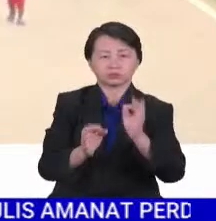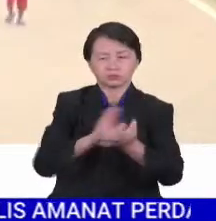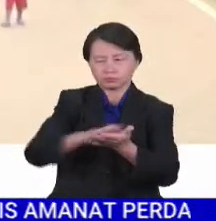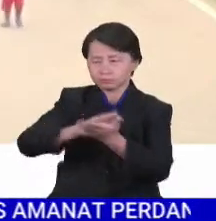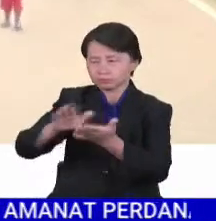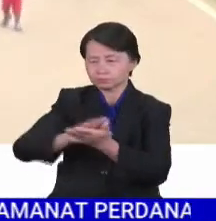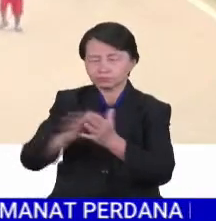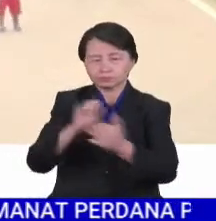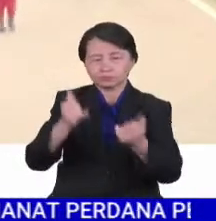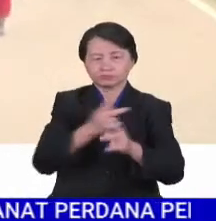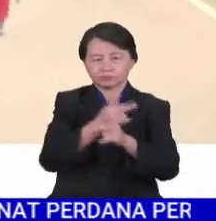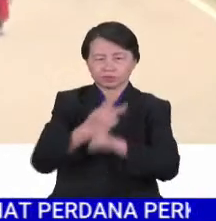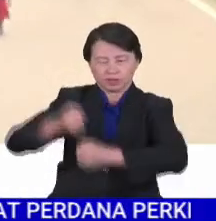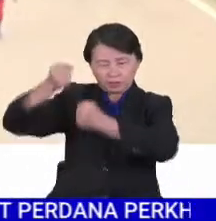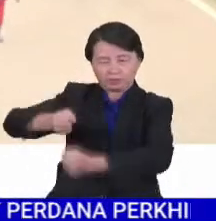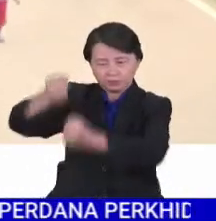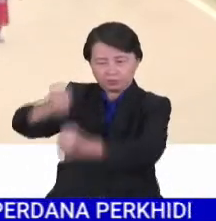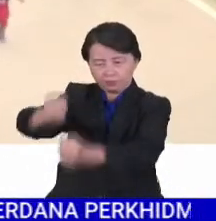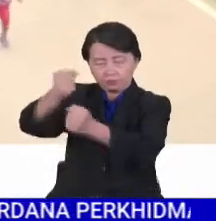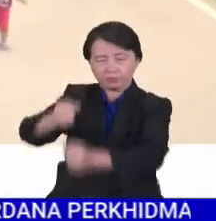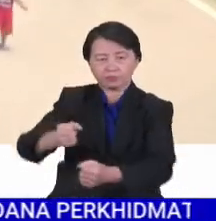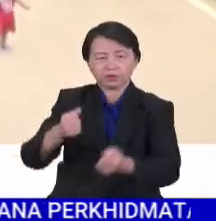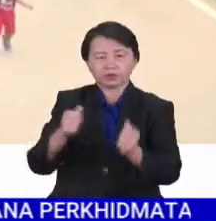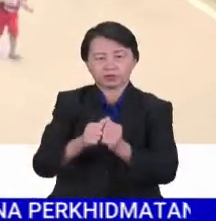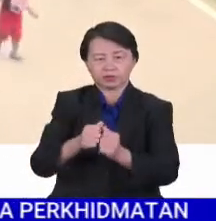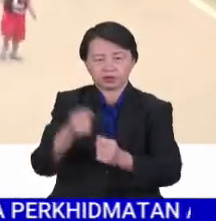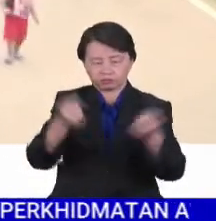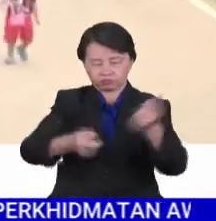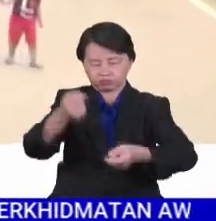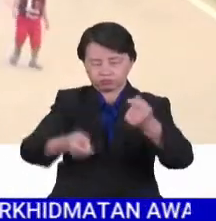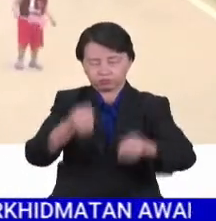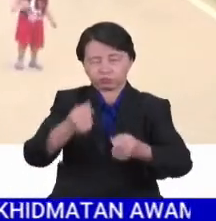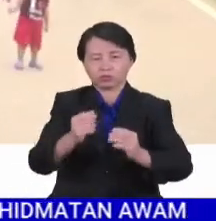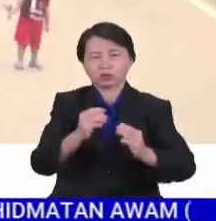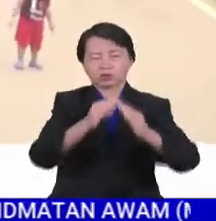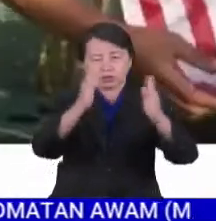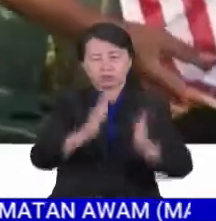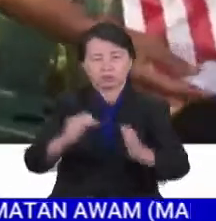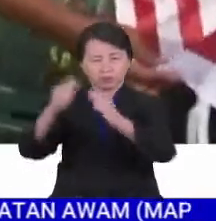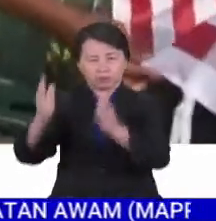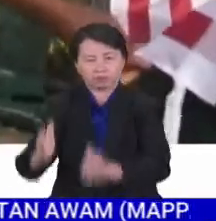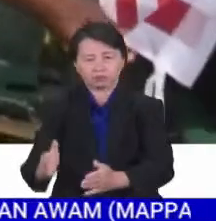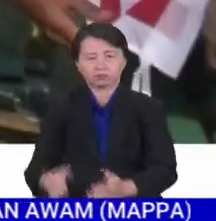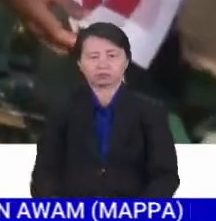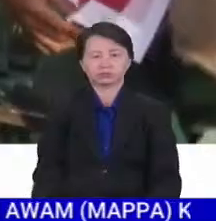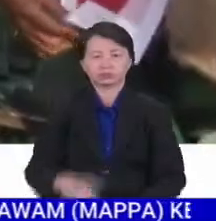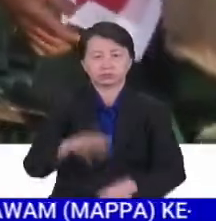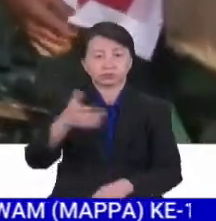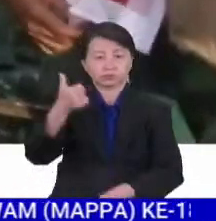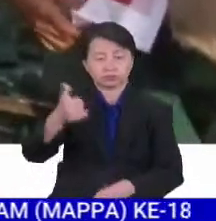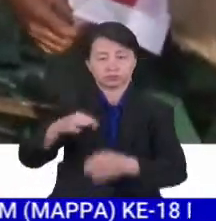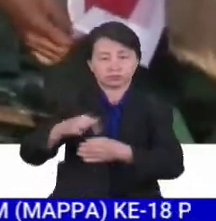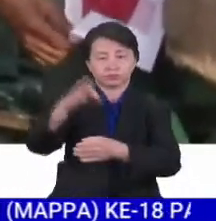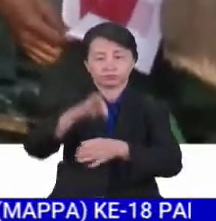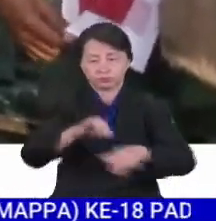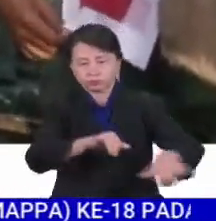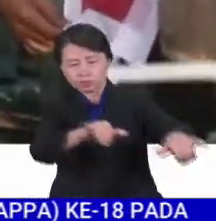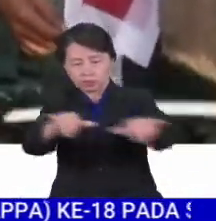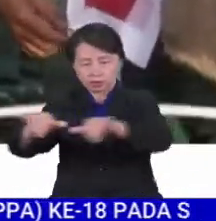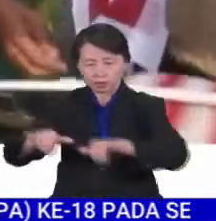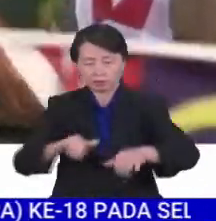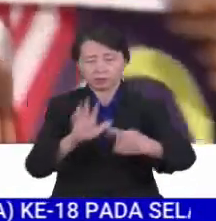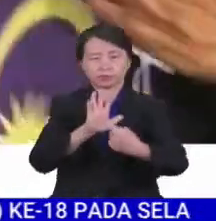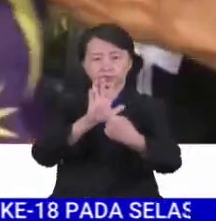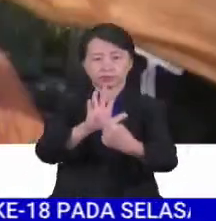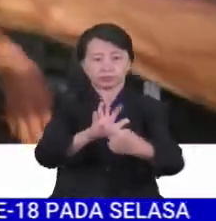royong memasang bendera dengan kutipan daripada blok-blok itu sendiri. Lebih menarik, semangat kebersamaan